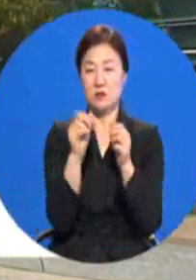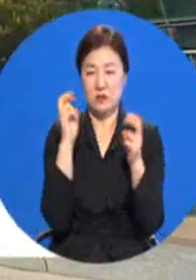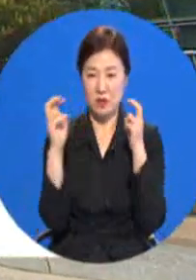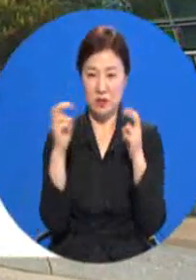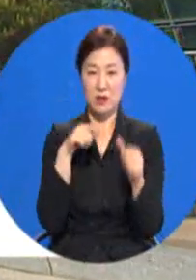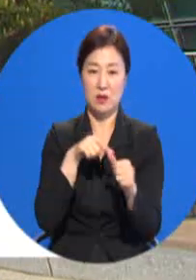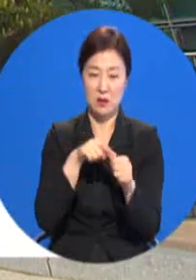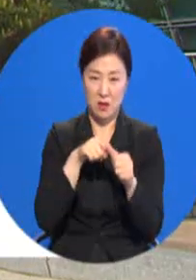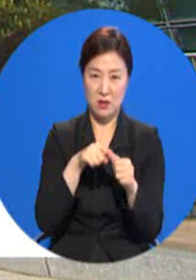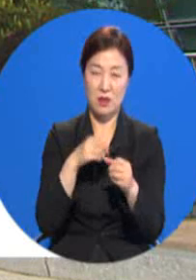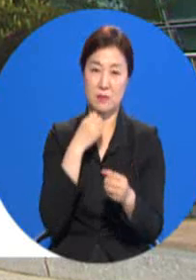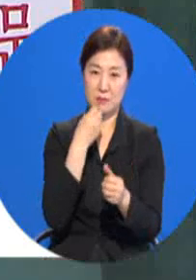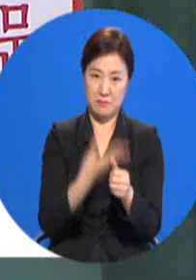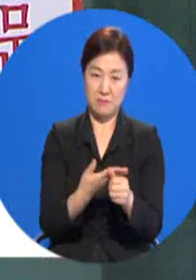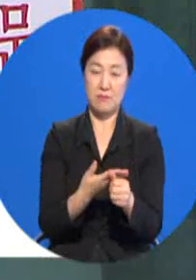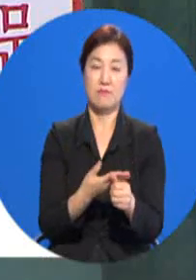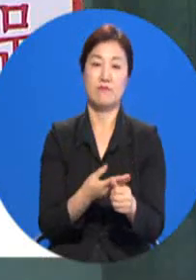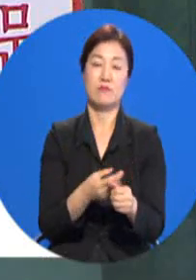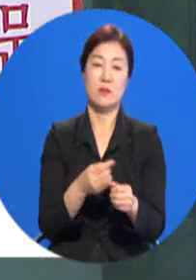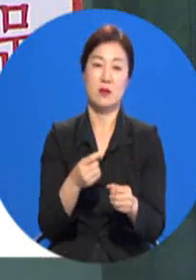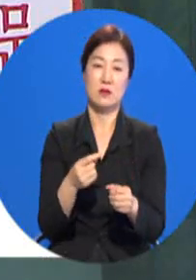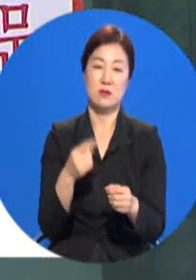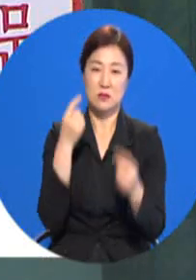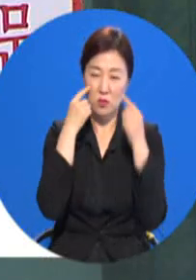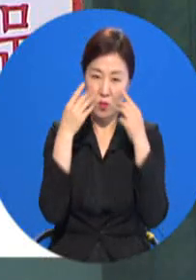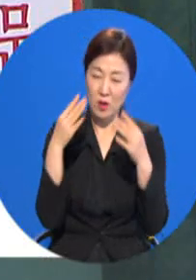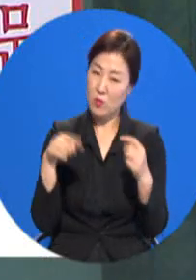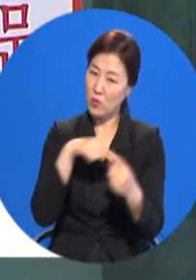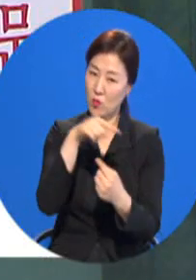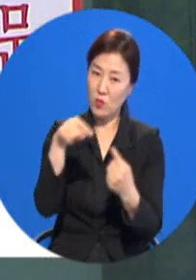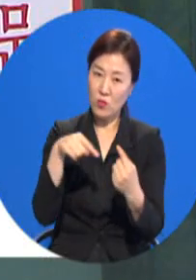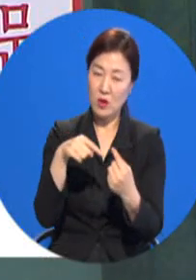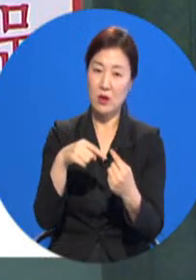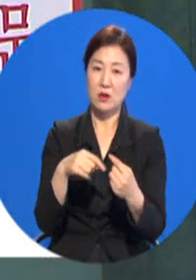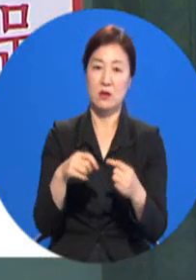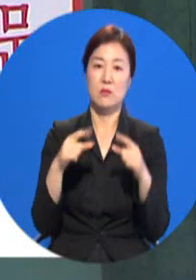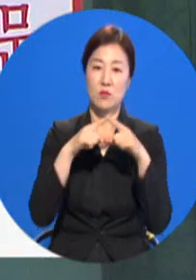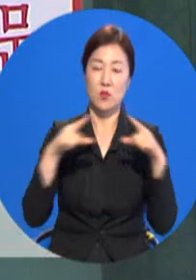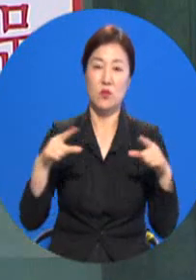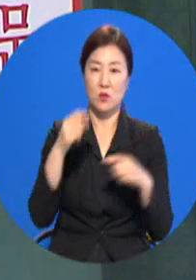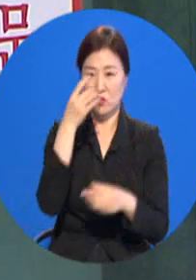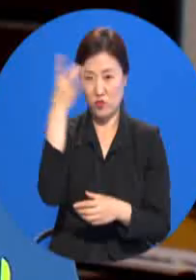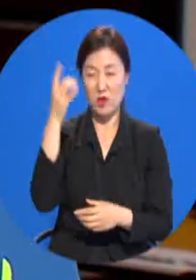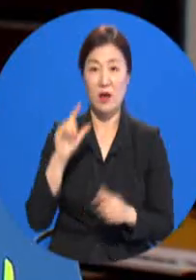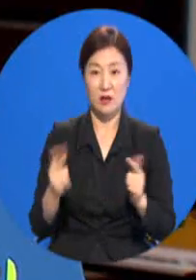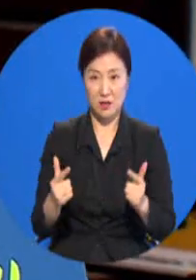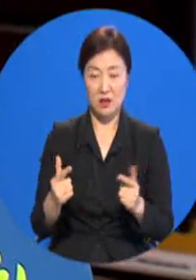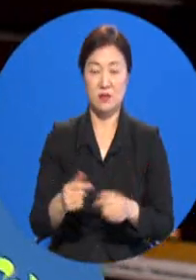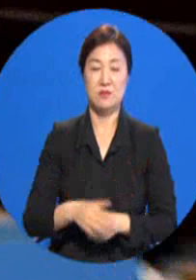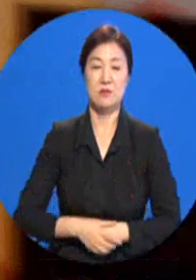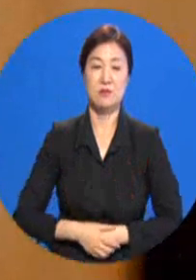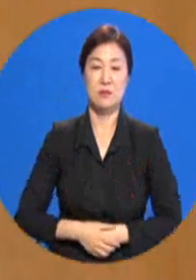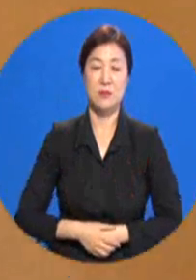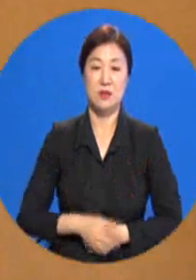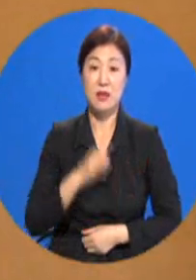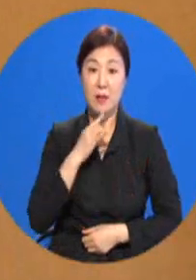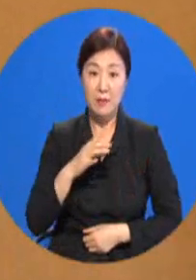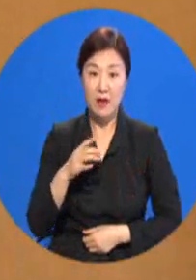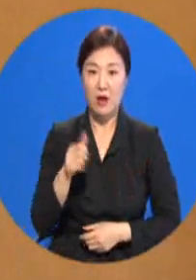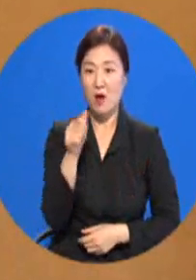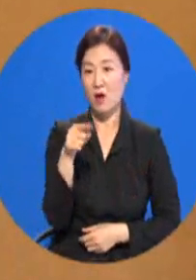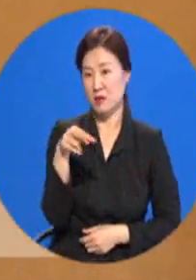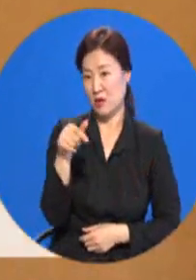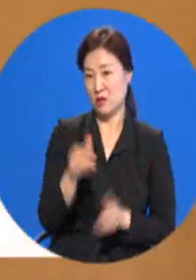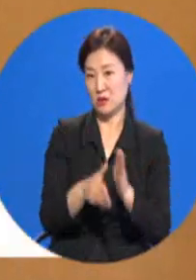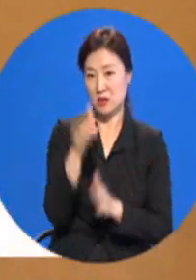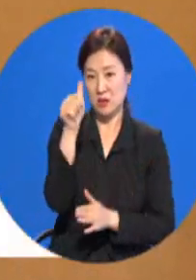진술한 정황 등으로 미루어 볼 때 일반적인 후원이었다고 보기 어렵다고 판단했습니다. 다만 검찰은 허 시장이 이